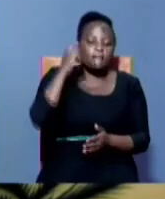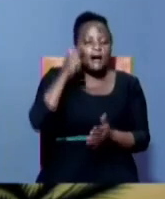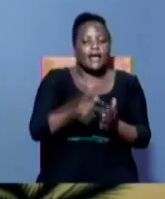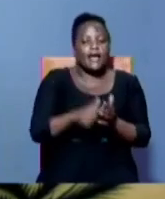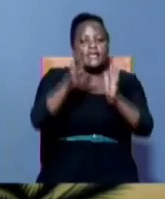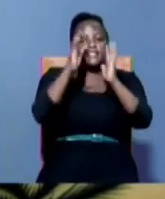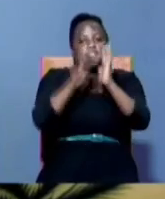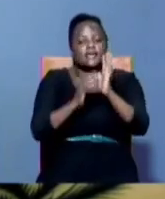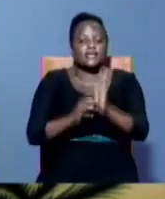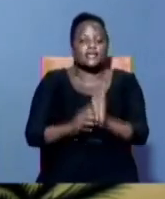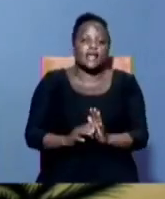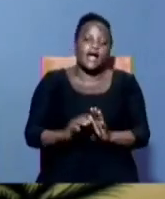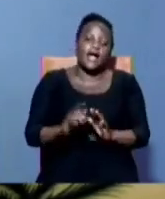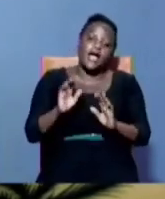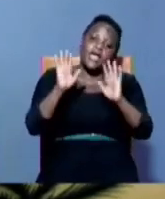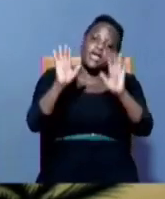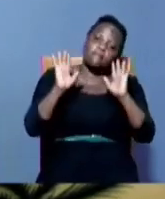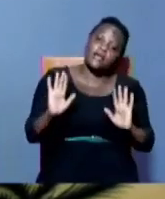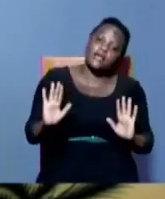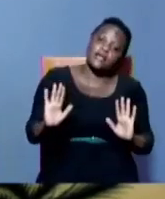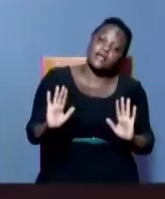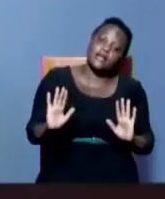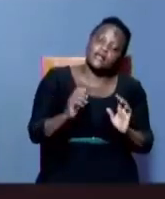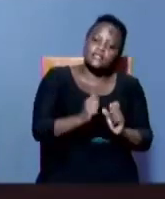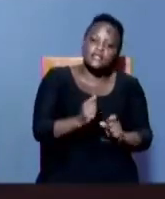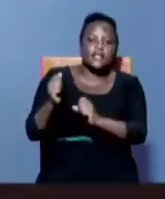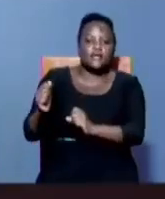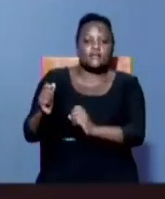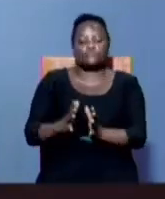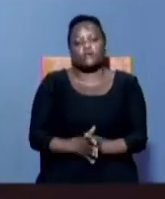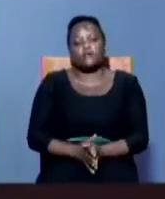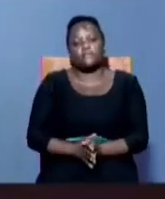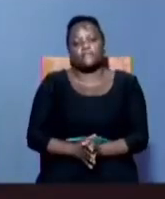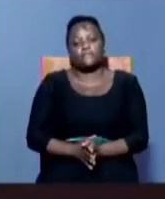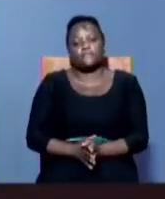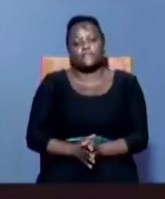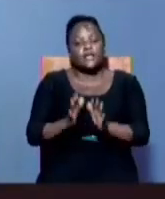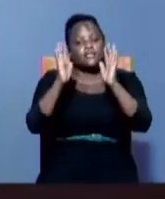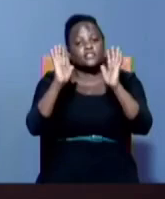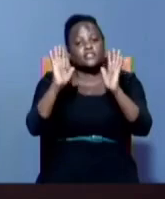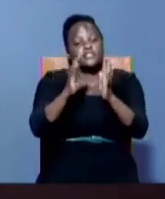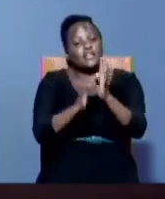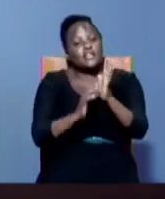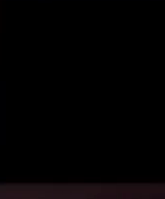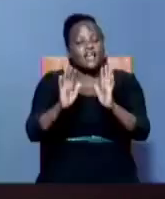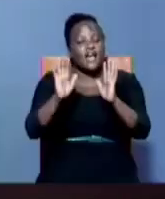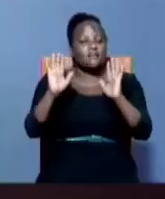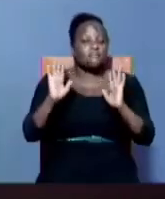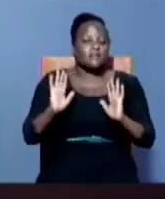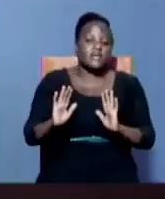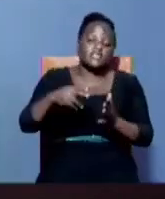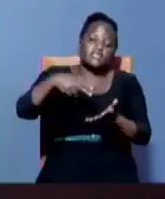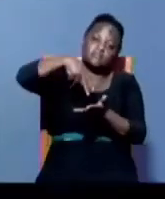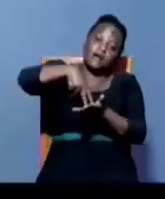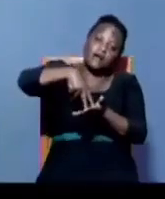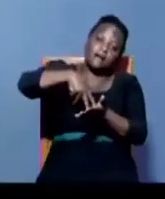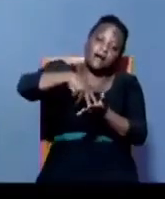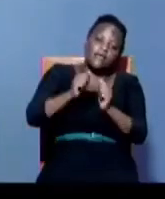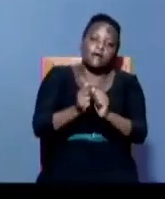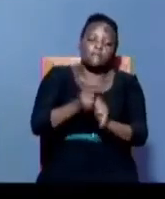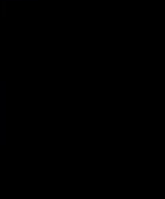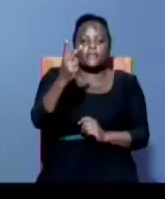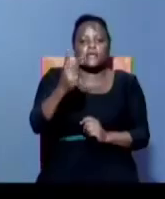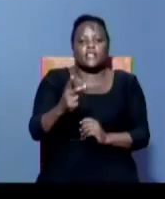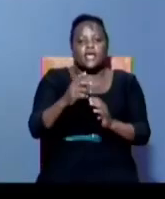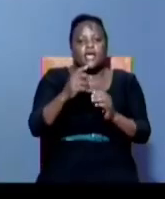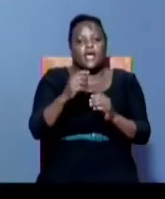sheria imetekelezwa. Sheria imesimama. Jambo la pili, damu